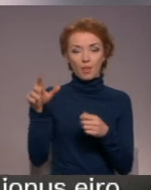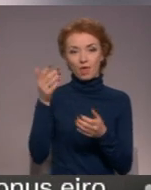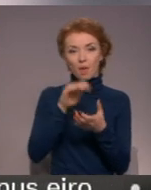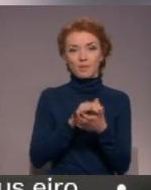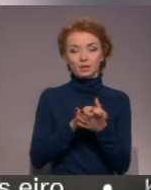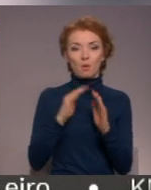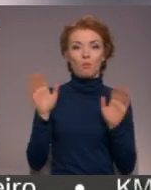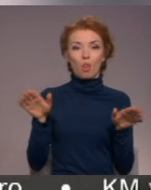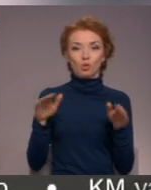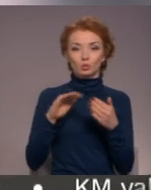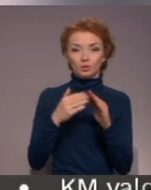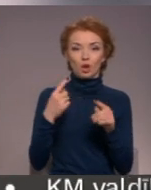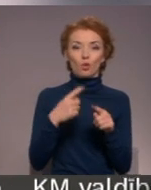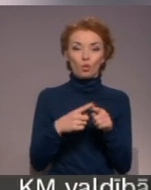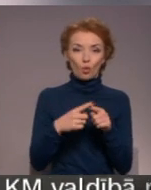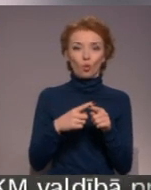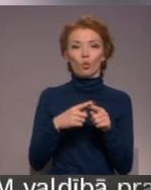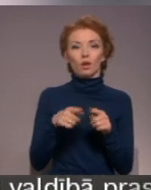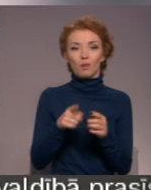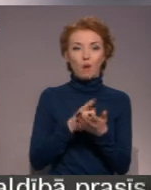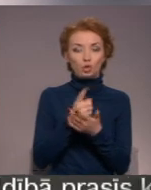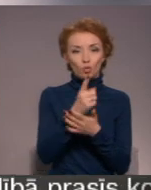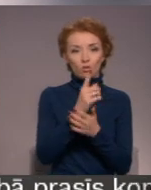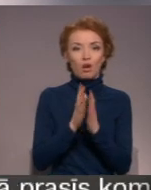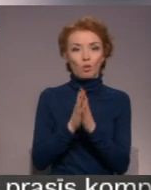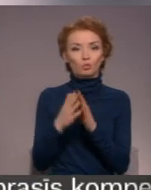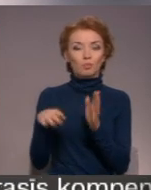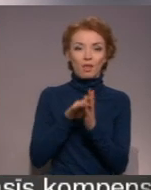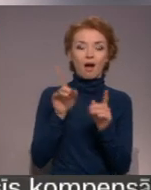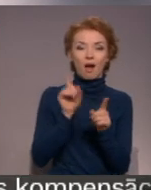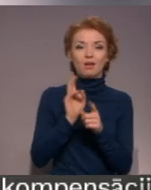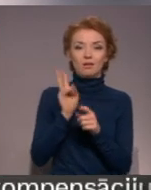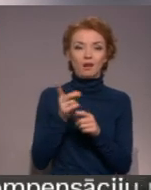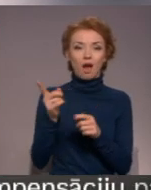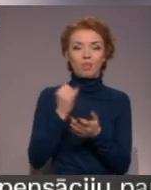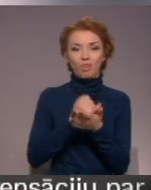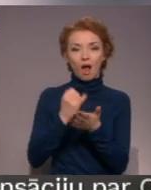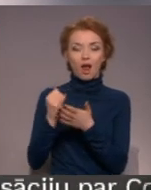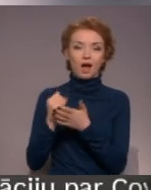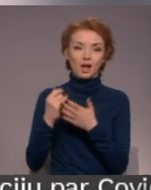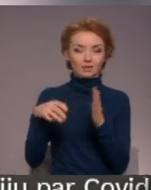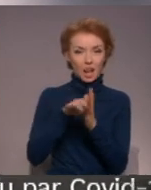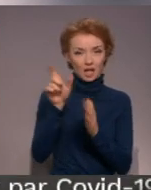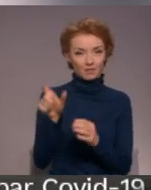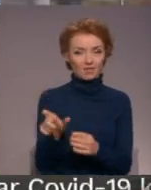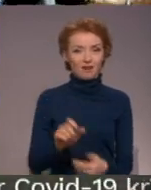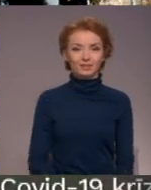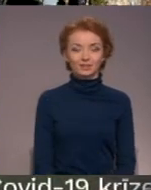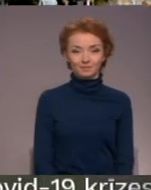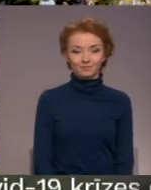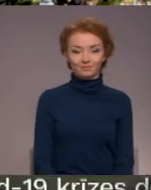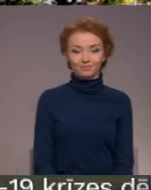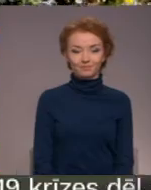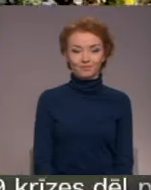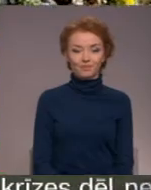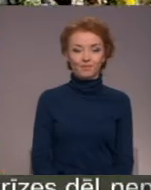un vairāk stundu ilgajā maršrutā aicināt līdztekus kļūt arī par solo talkas dalībniekiem, stāsta Zemgales televīzija.